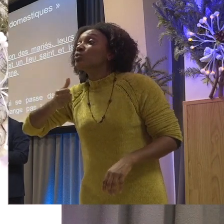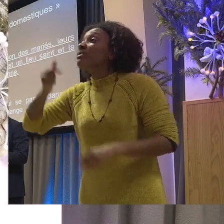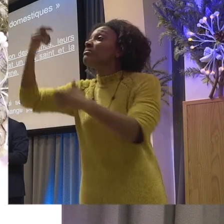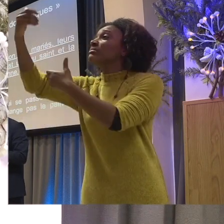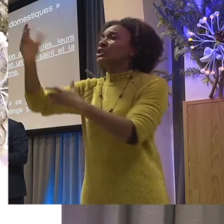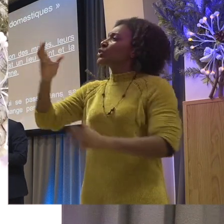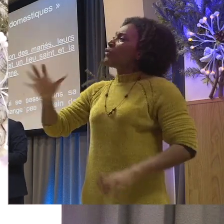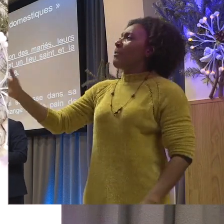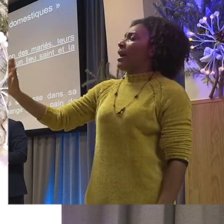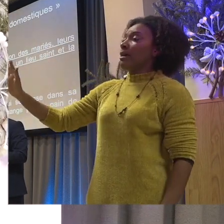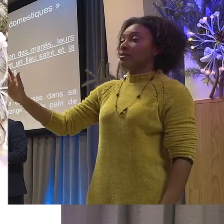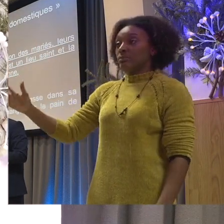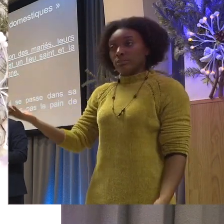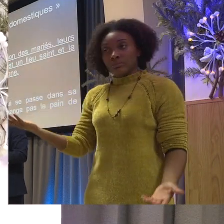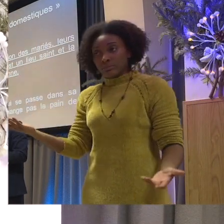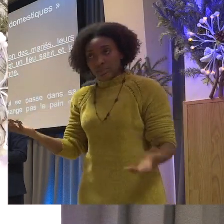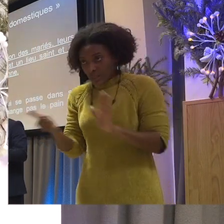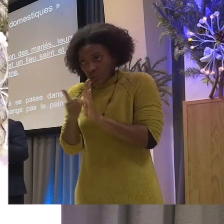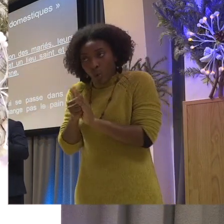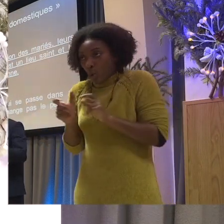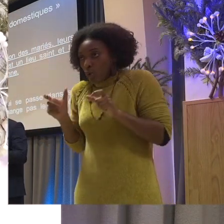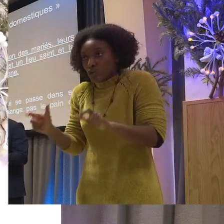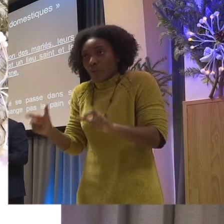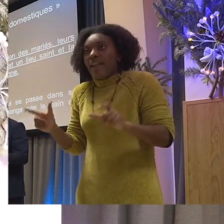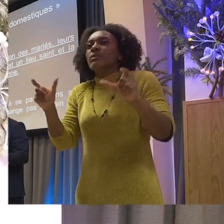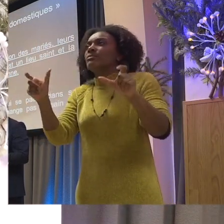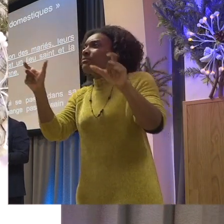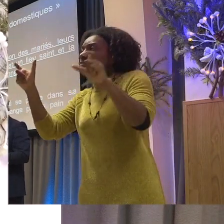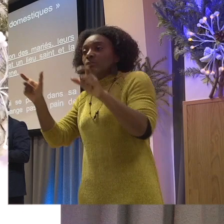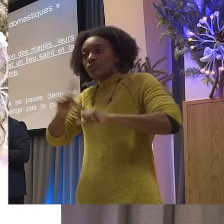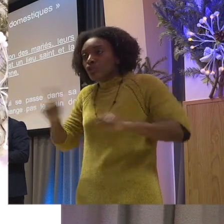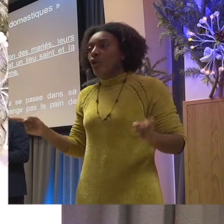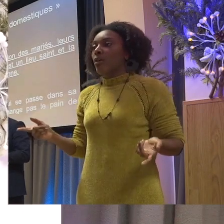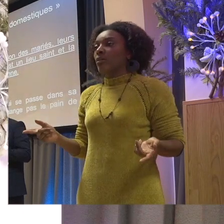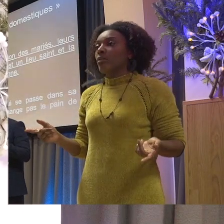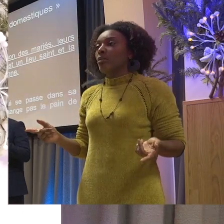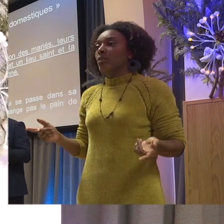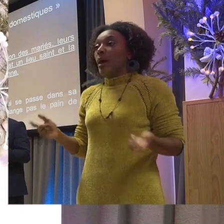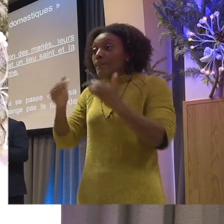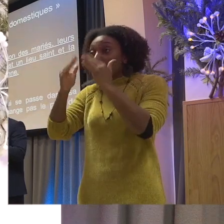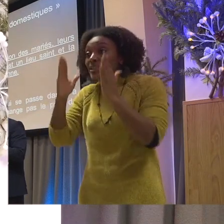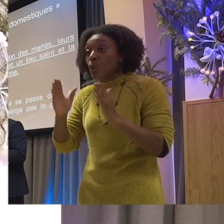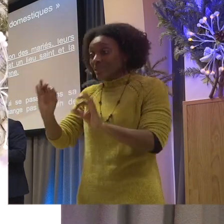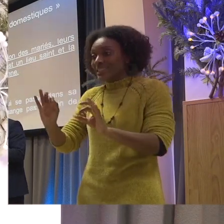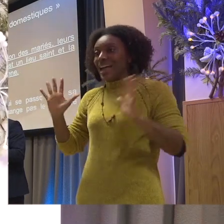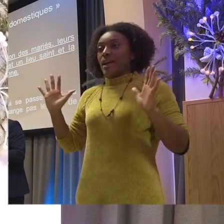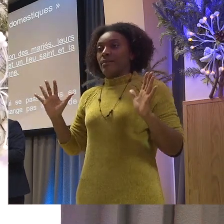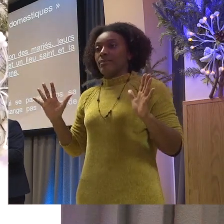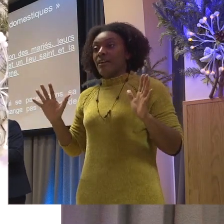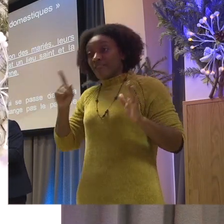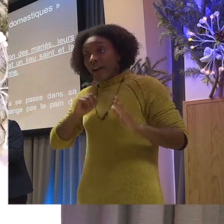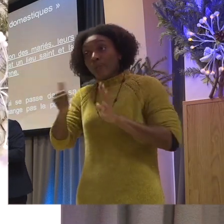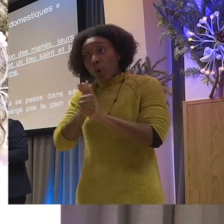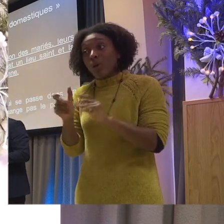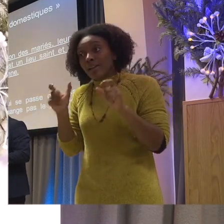de gardienne de la maison. Et Dieu l'a programmée pour cela, pour que ta maison soit un lieu saint et elle en est la gardienne.